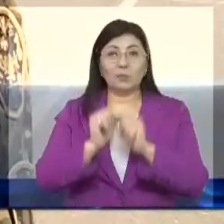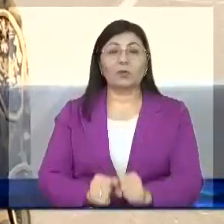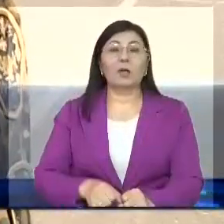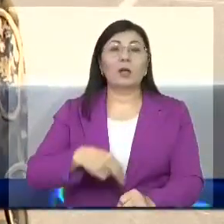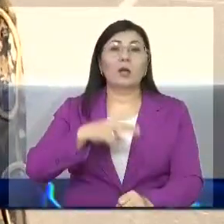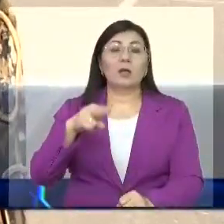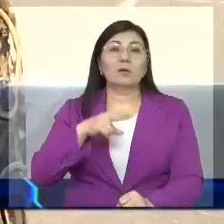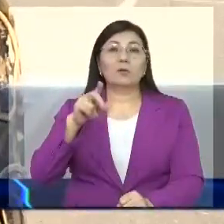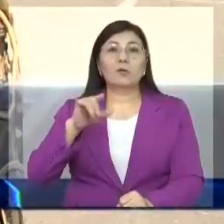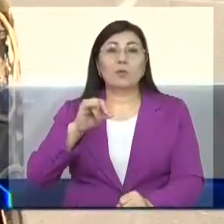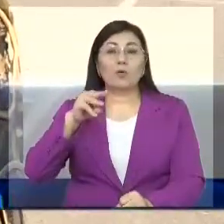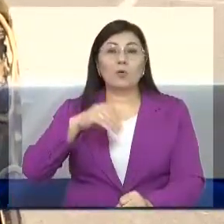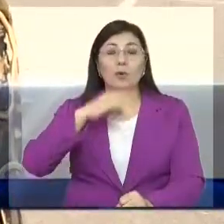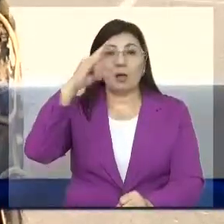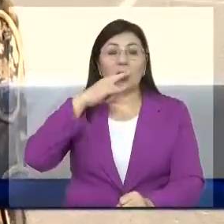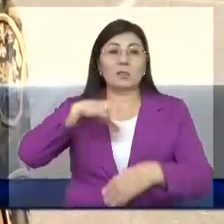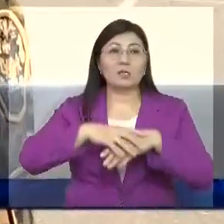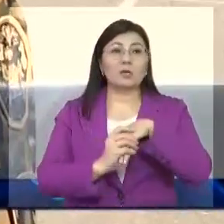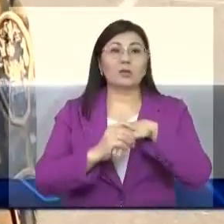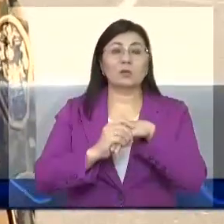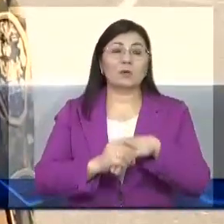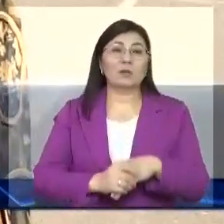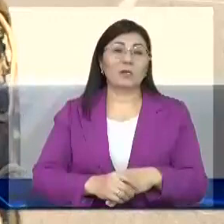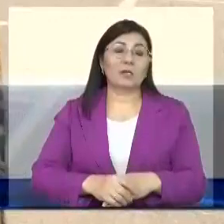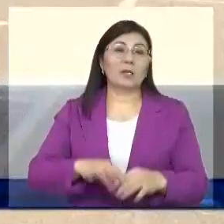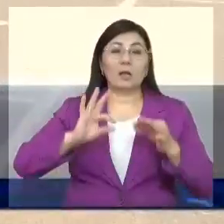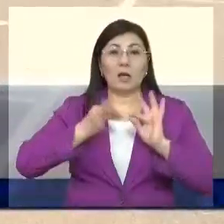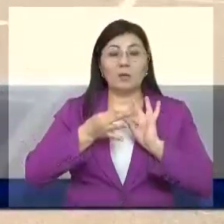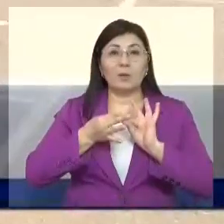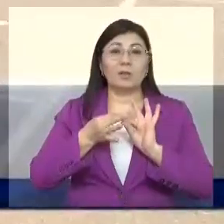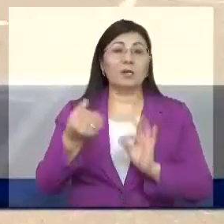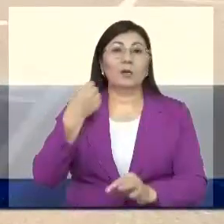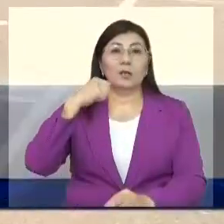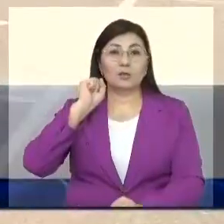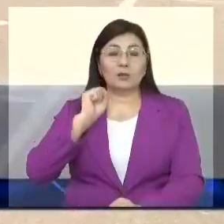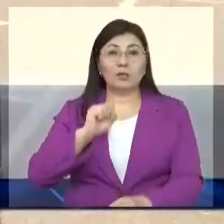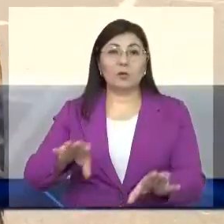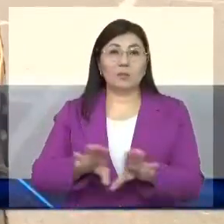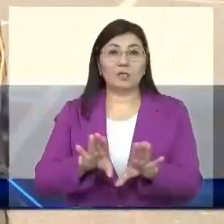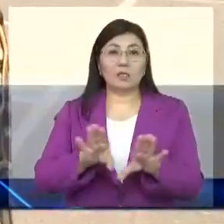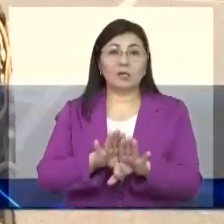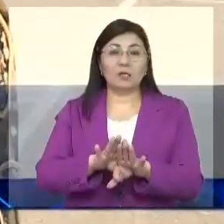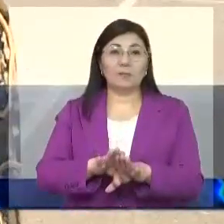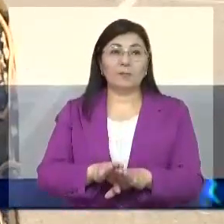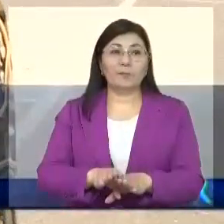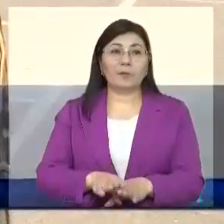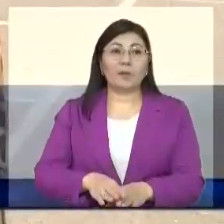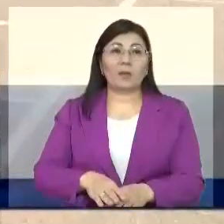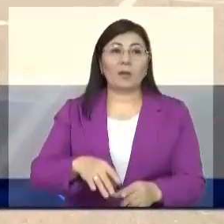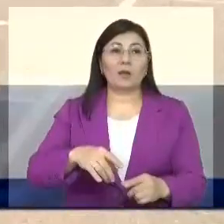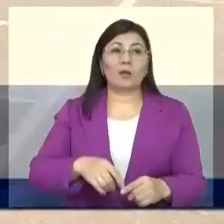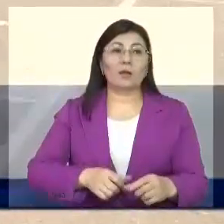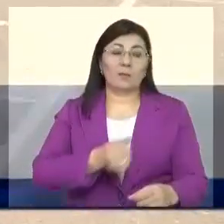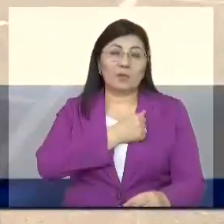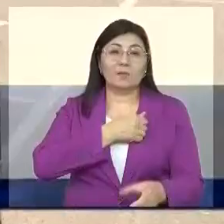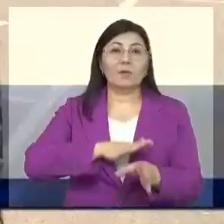дзюдодан қазақша күрестен Қазақстан Республикасының күміс жүлдегері ересектер арасында және де осы отан алдында борышымды өтеуге